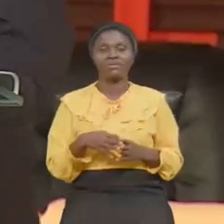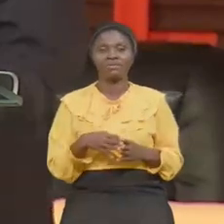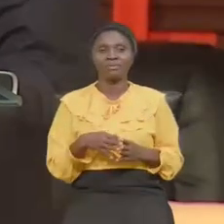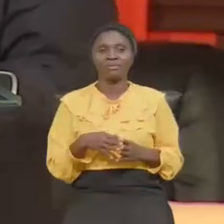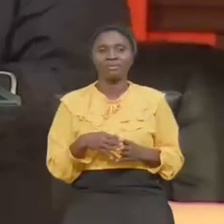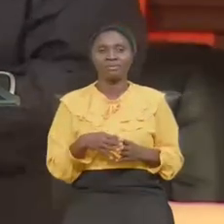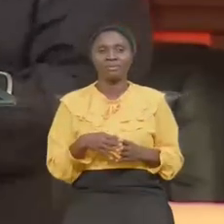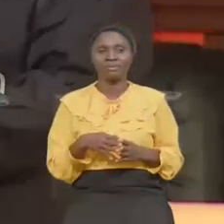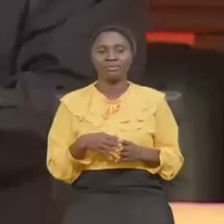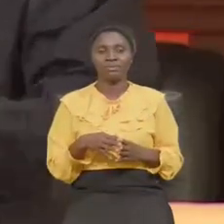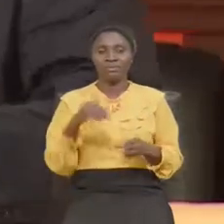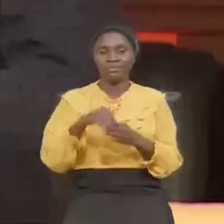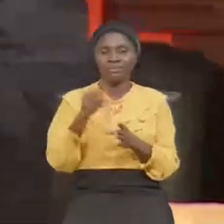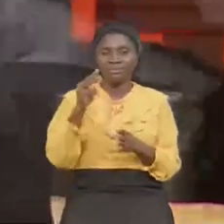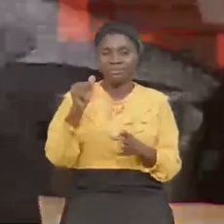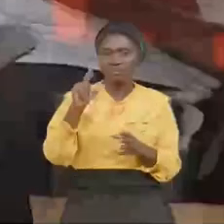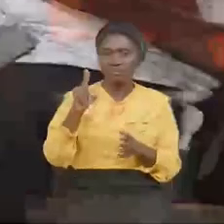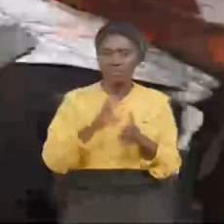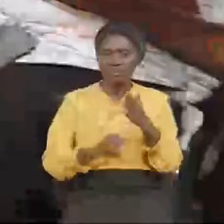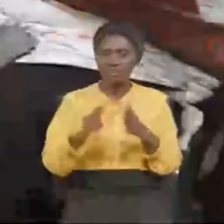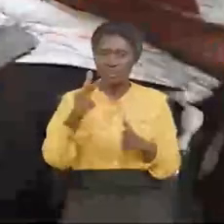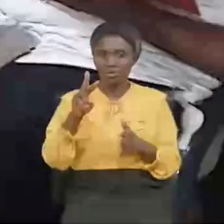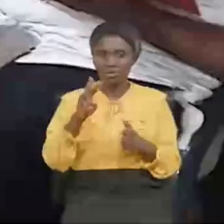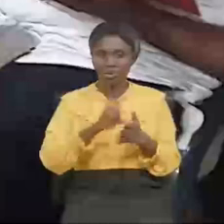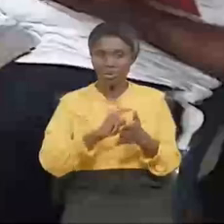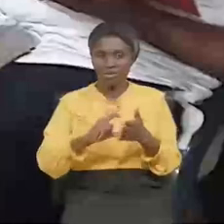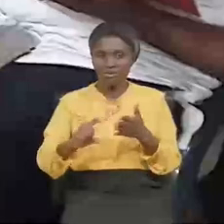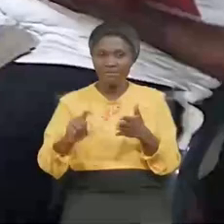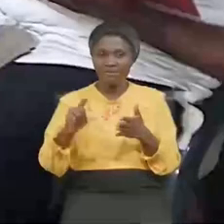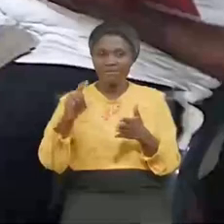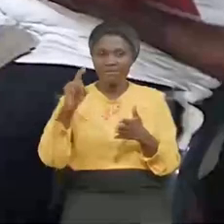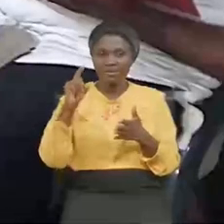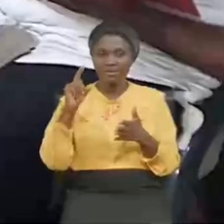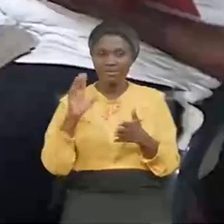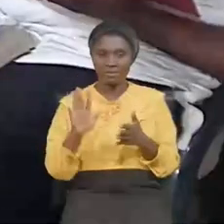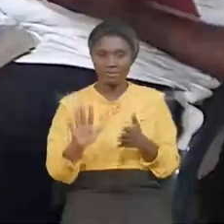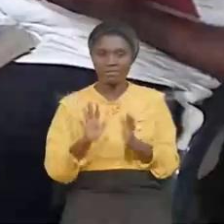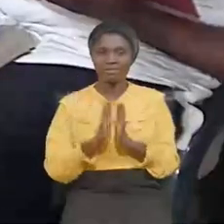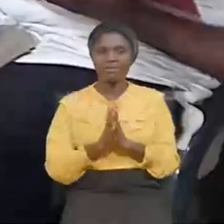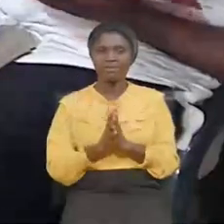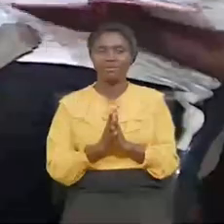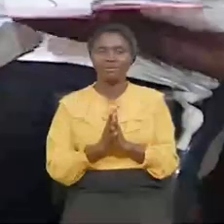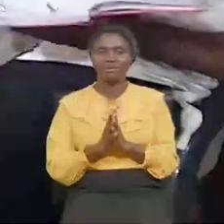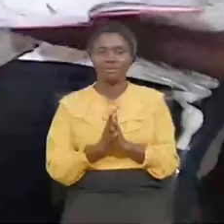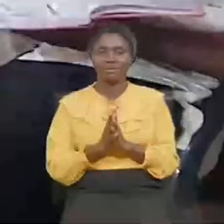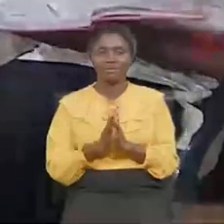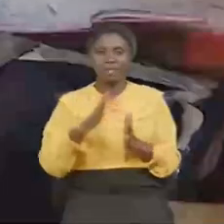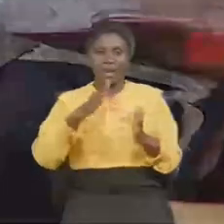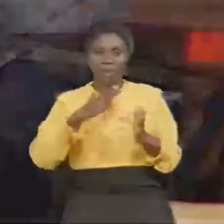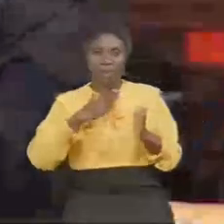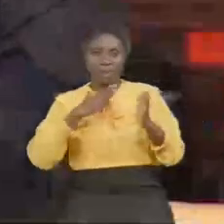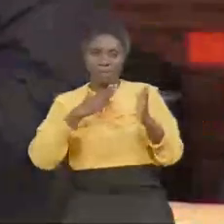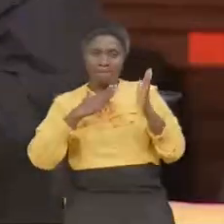Chapitre 2, 5. Malachie, chapitre 2, verset 5. Mon